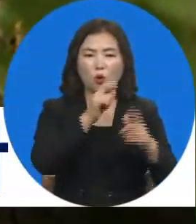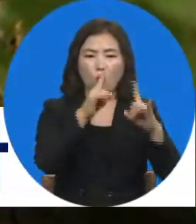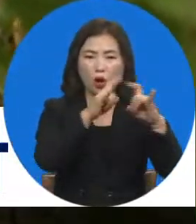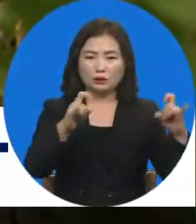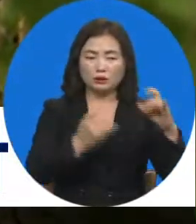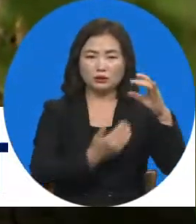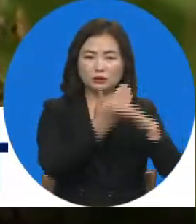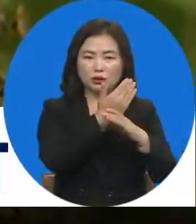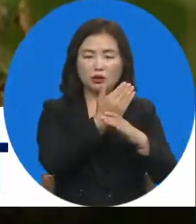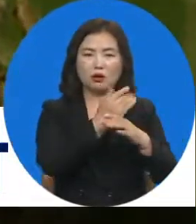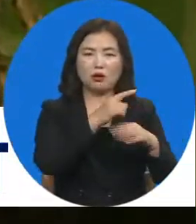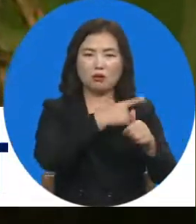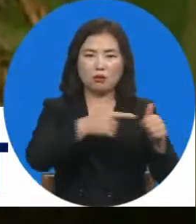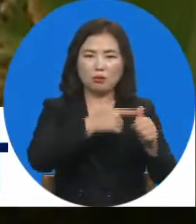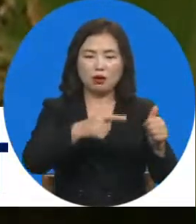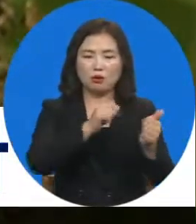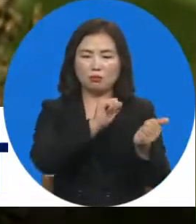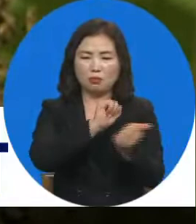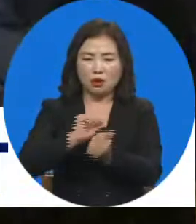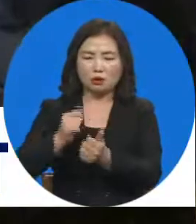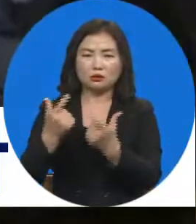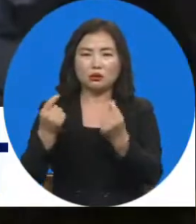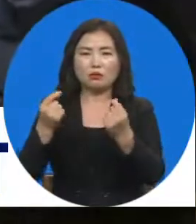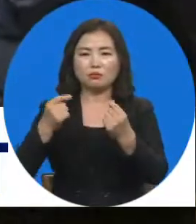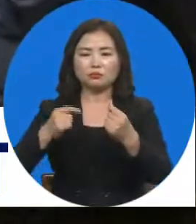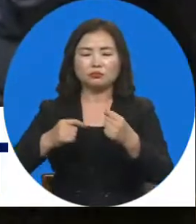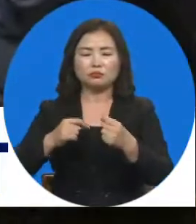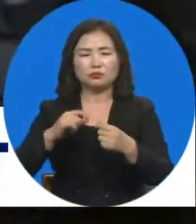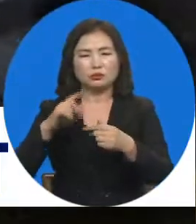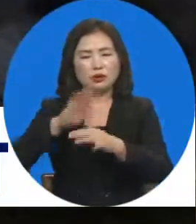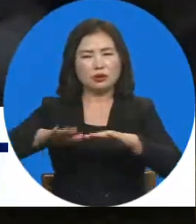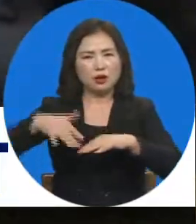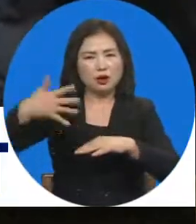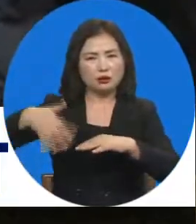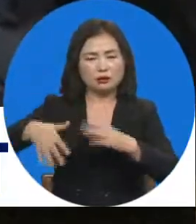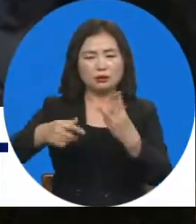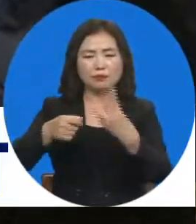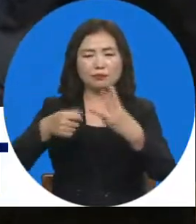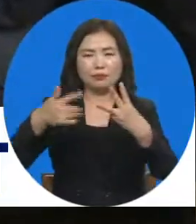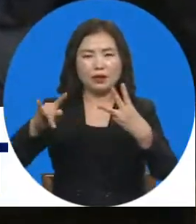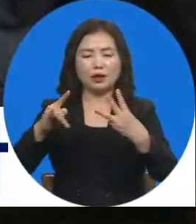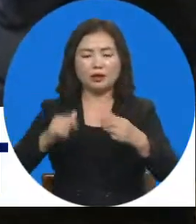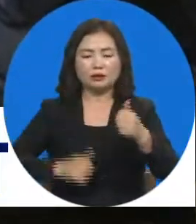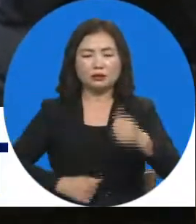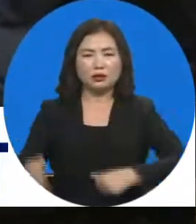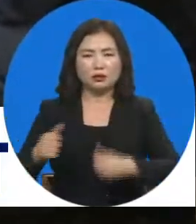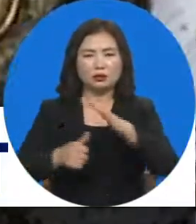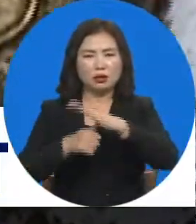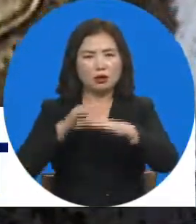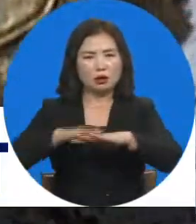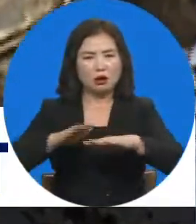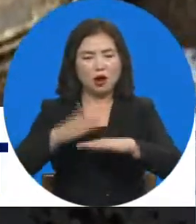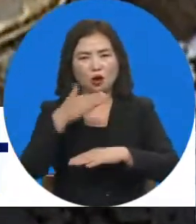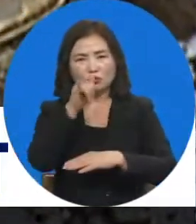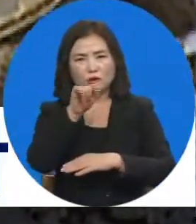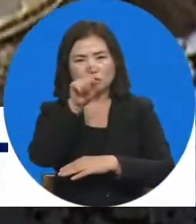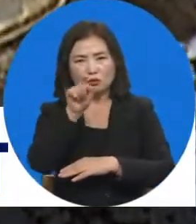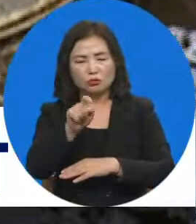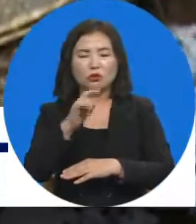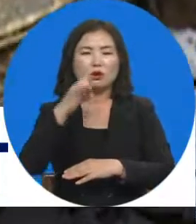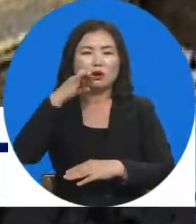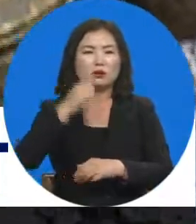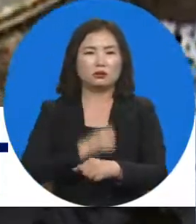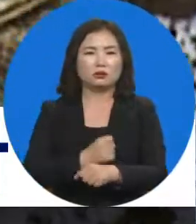함께 국내 3대 장기 미제 사건으로 꼽혀왔던 개구리 소년 사건 수사에 탄력이 붙을지